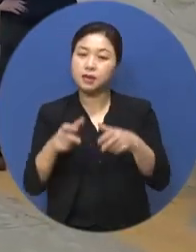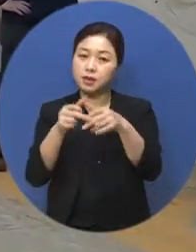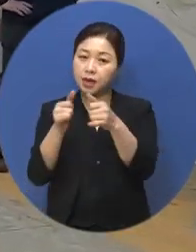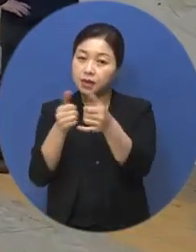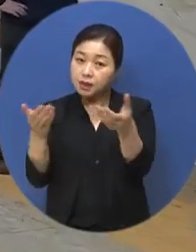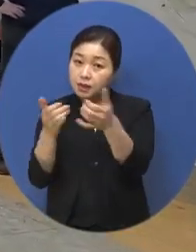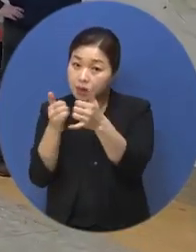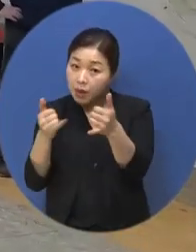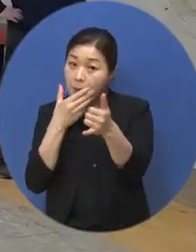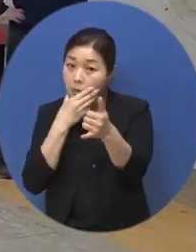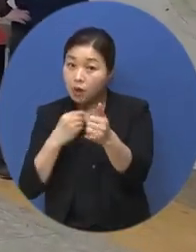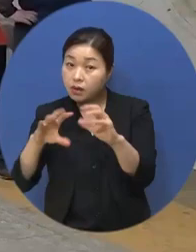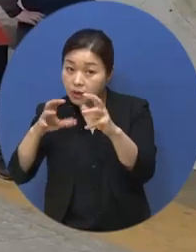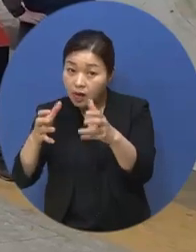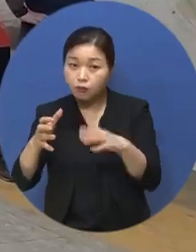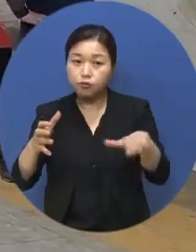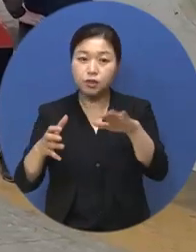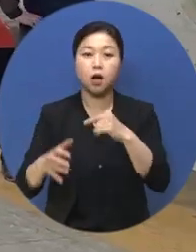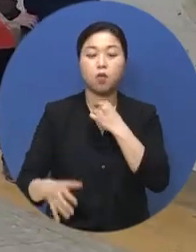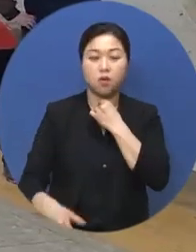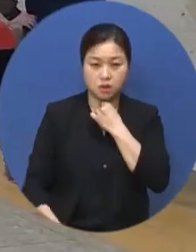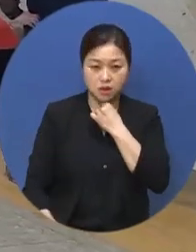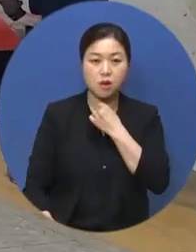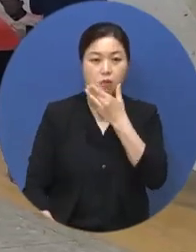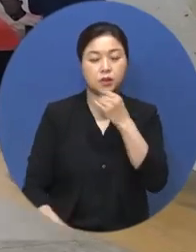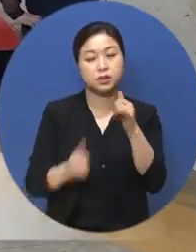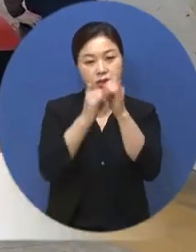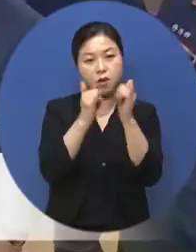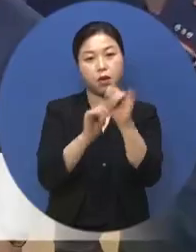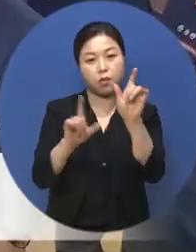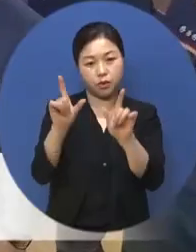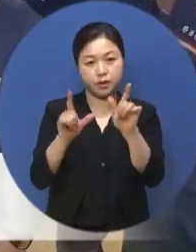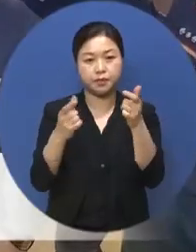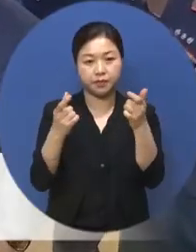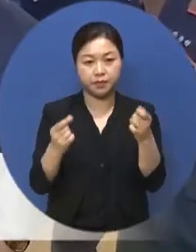세상, 우리가 추구하는 복지사회의 모습입니다.